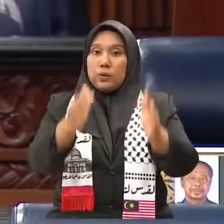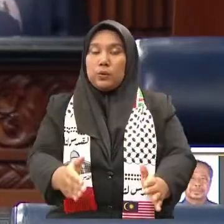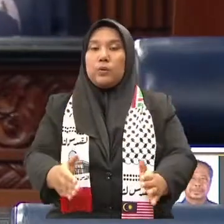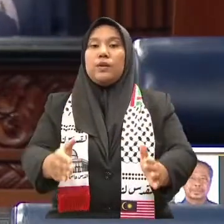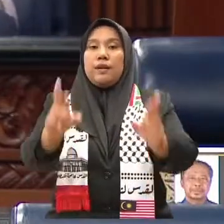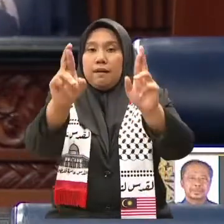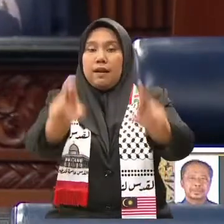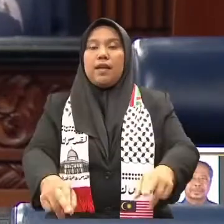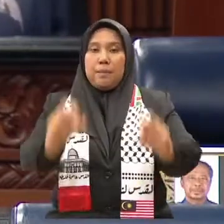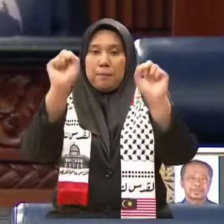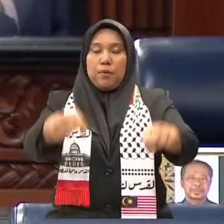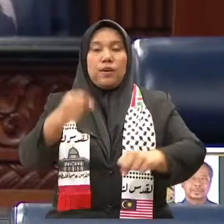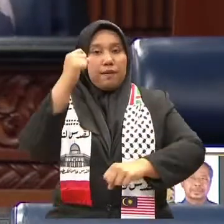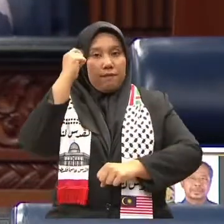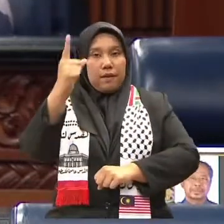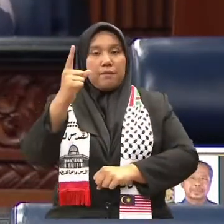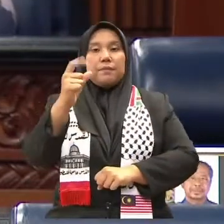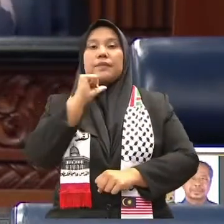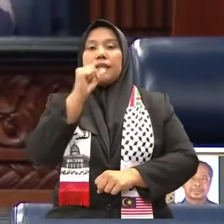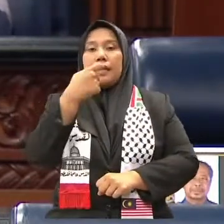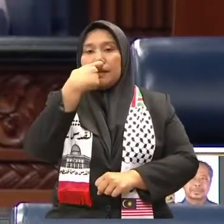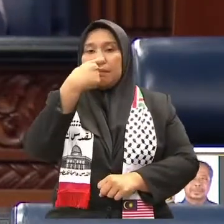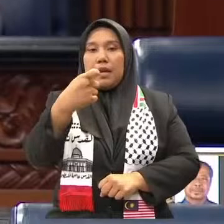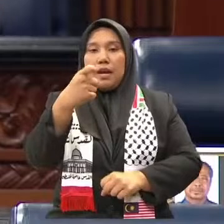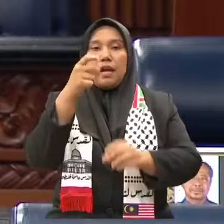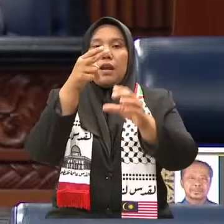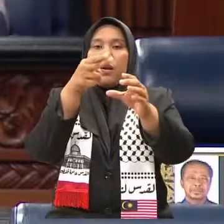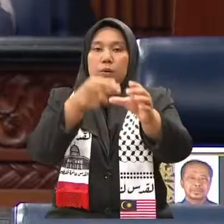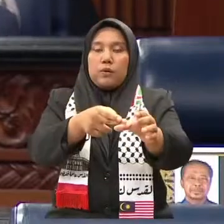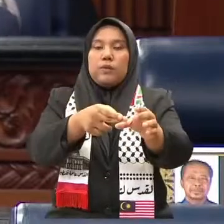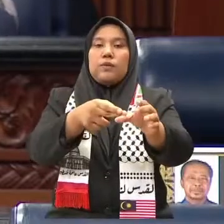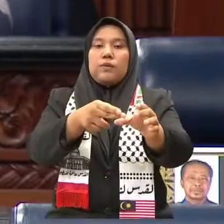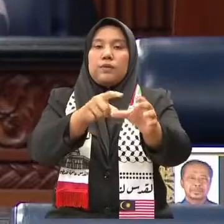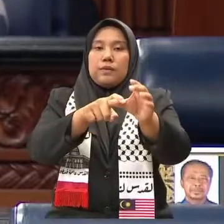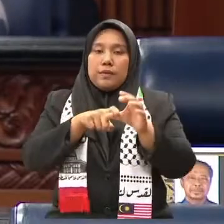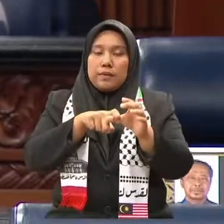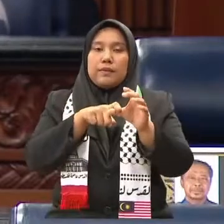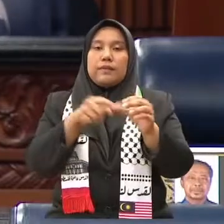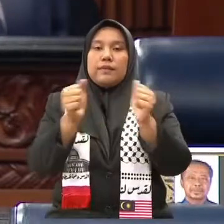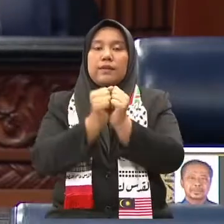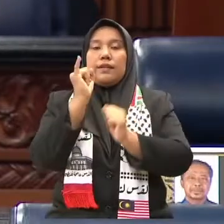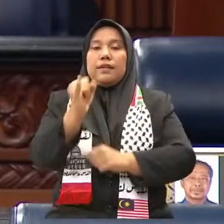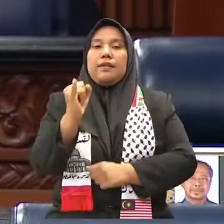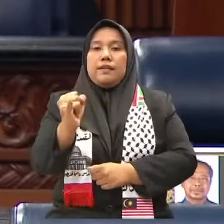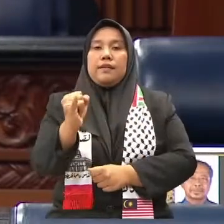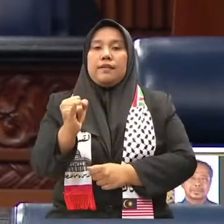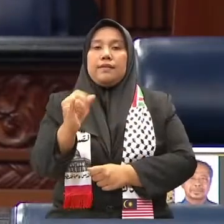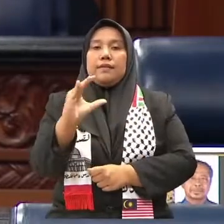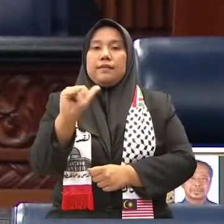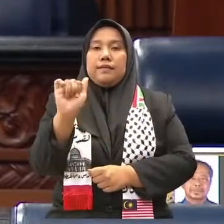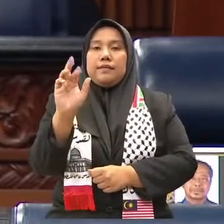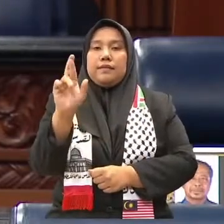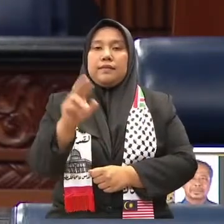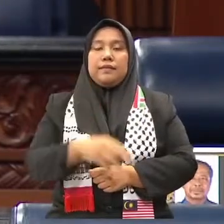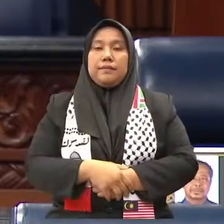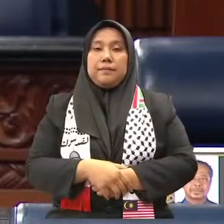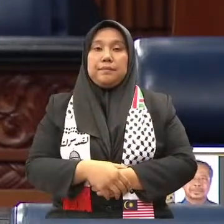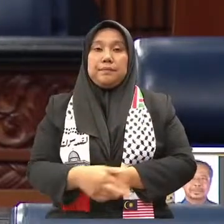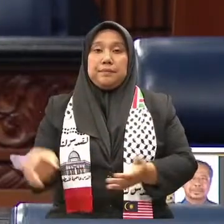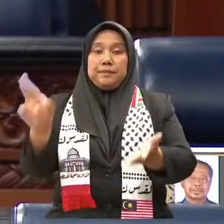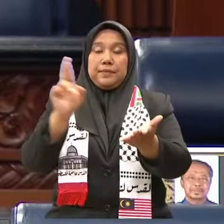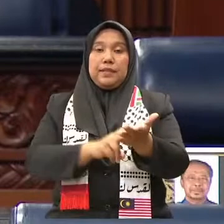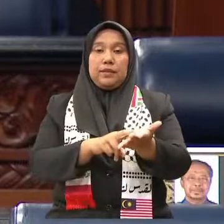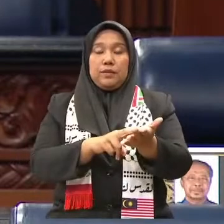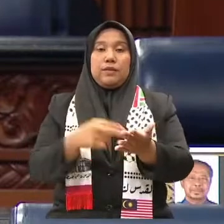tidak terpedaya dengan jenayah-jenayah ini, kerana dalam rekod kita banyak, sebagaimana disebut oleh Parik